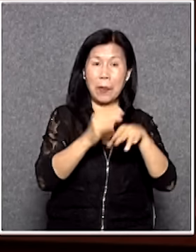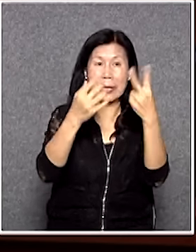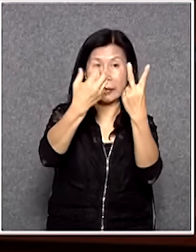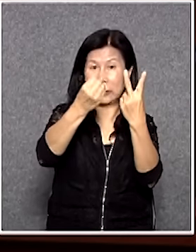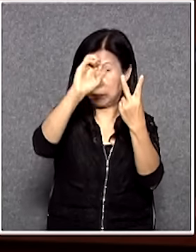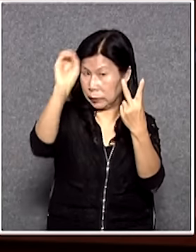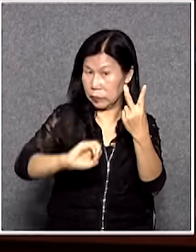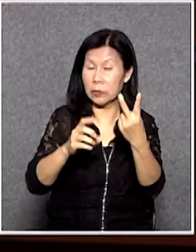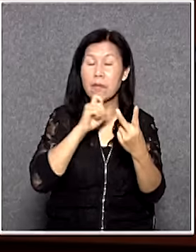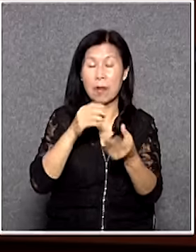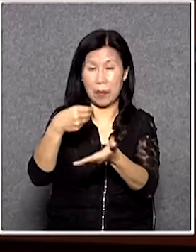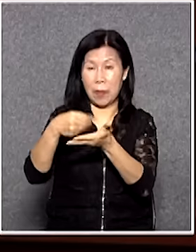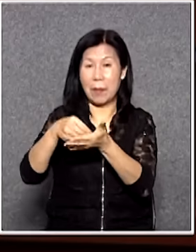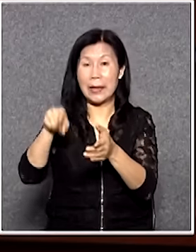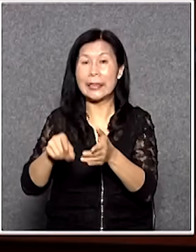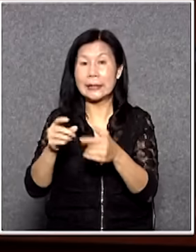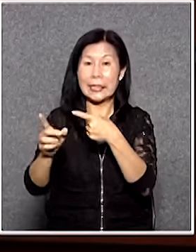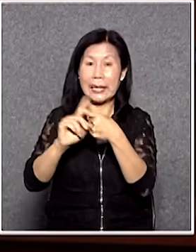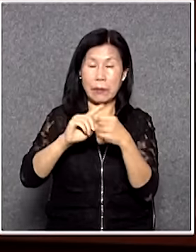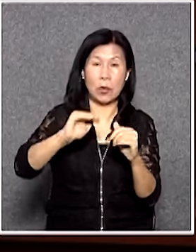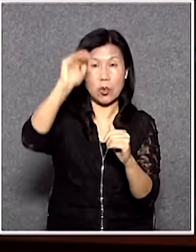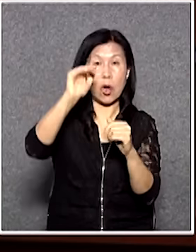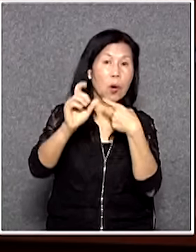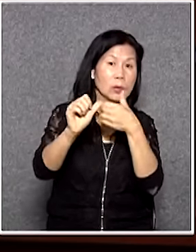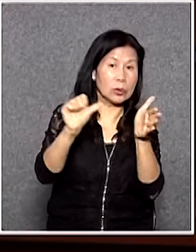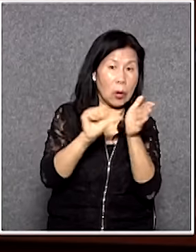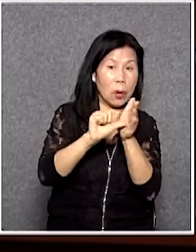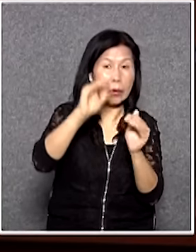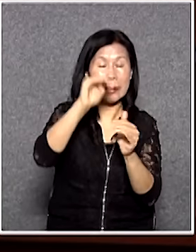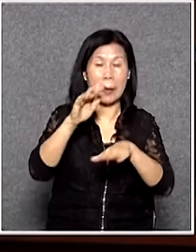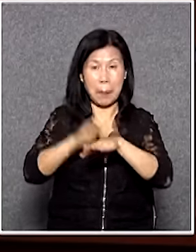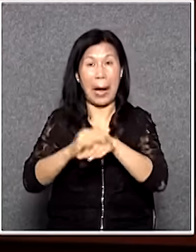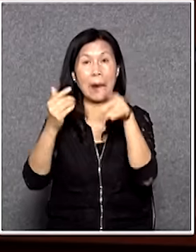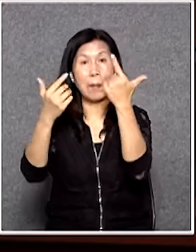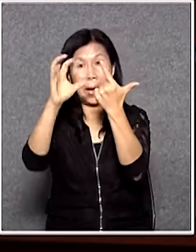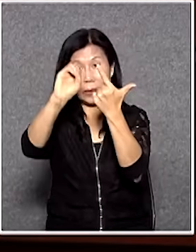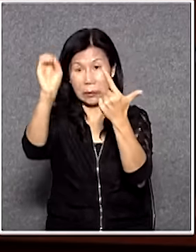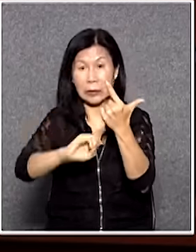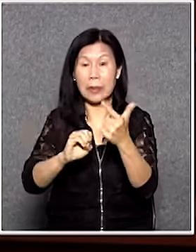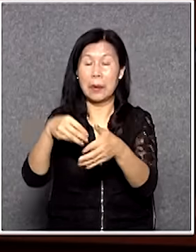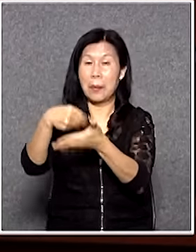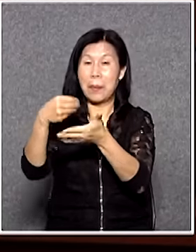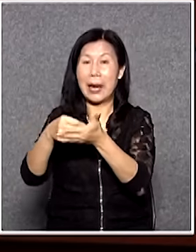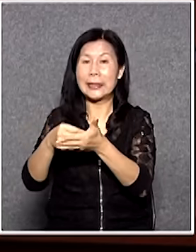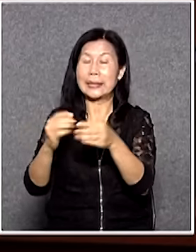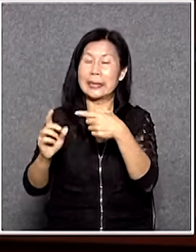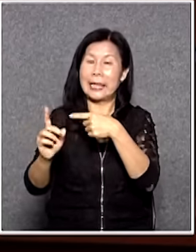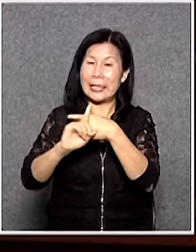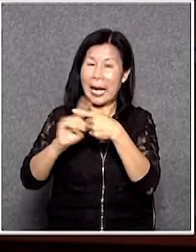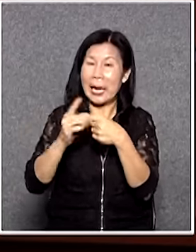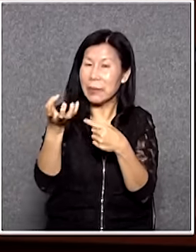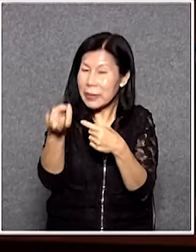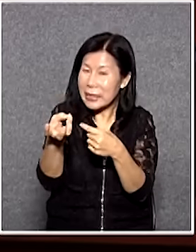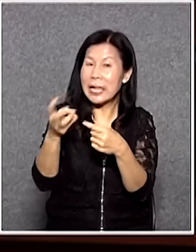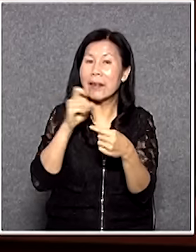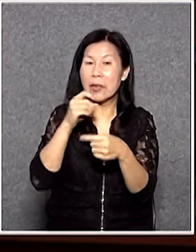20% 投资在风险比较高的投资项目，而剩余的 80% 呢就投资在比较低的，即是风险即是比较低